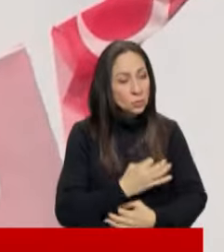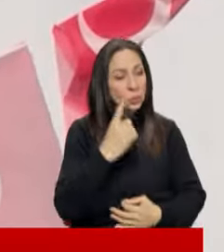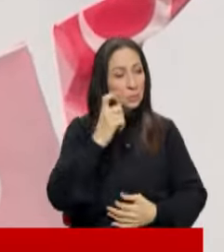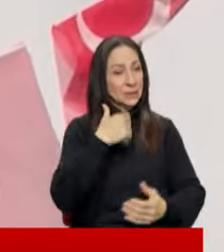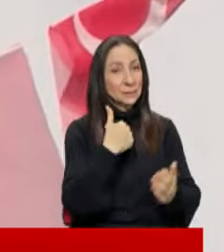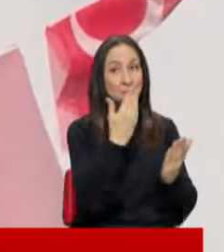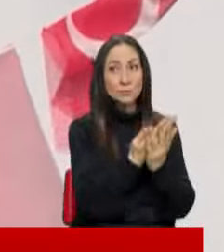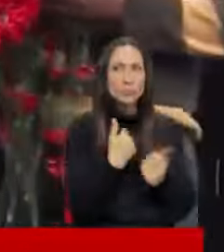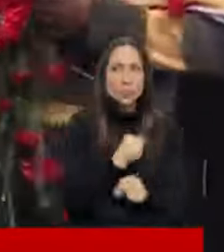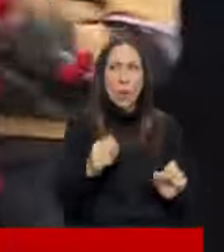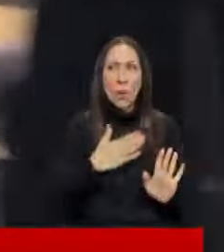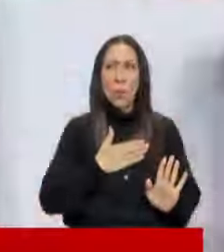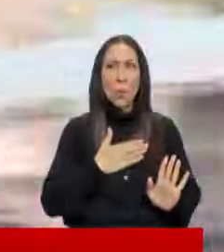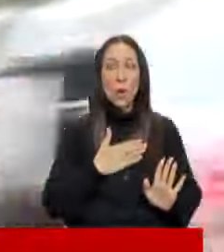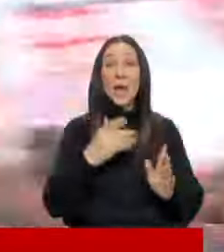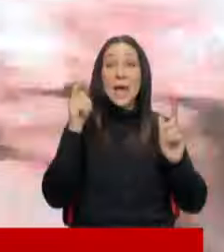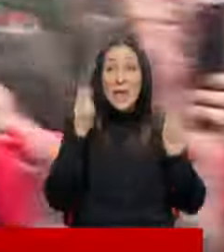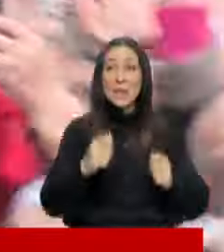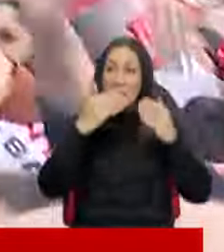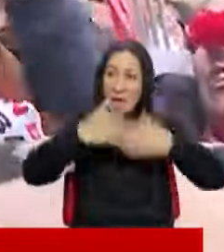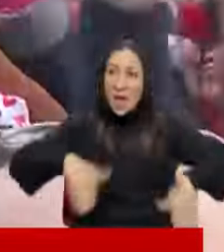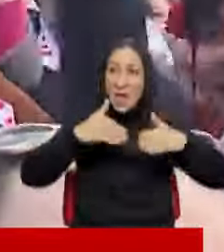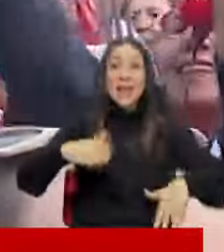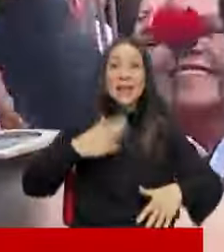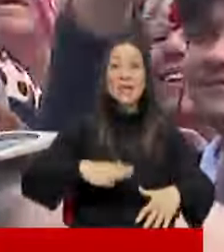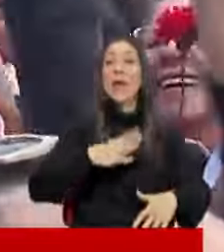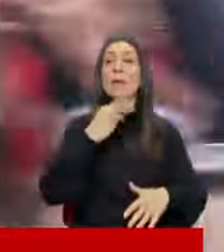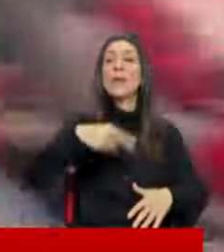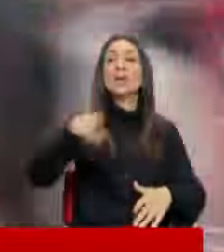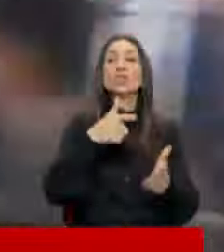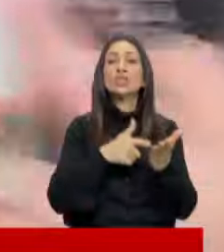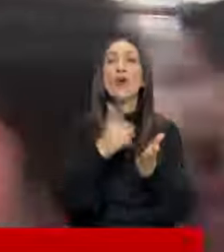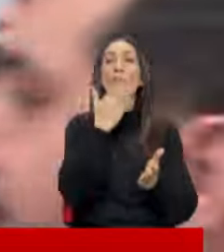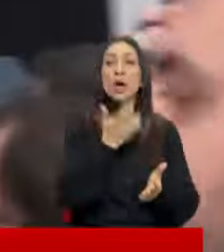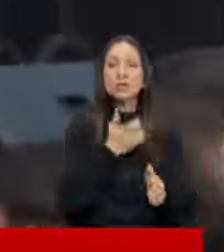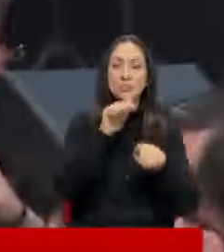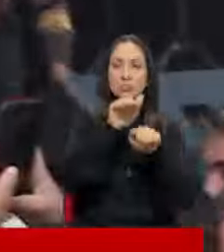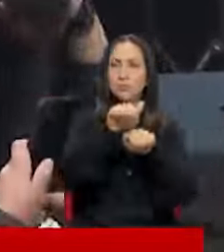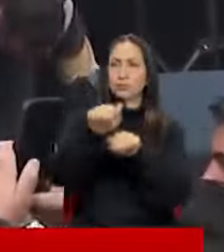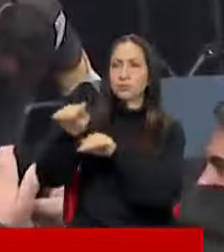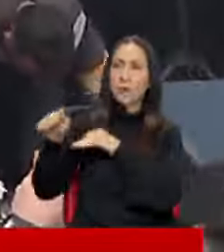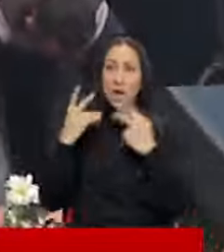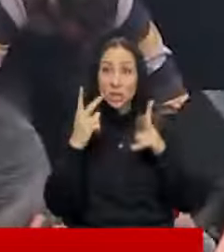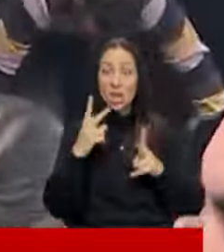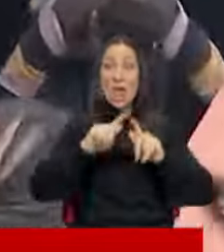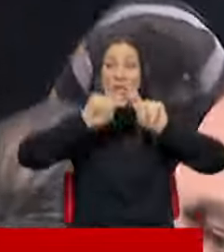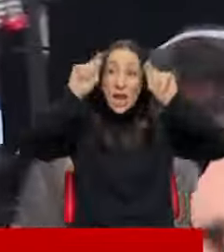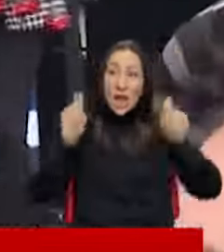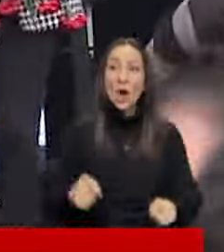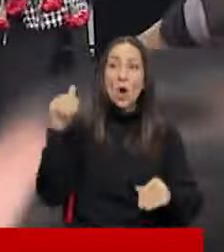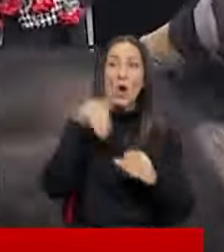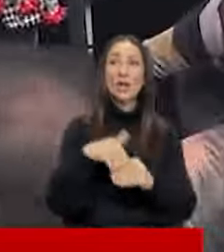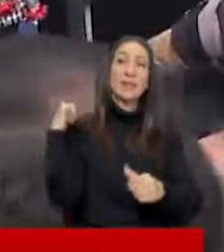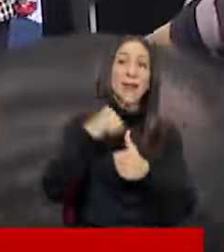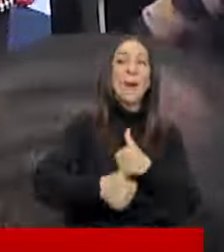gittim, bir yerim eksilmedi. Yavaş icraatlarının engellenmesine rağmen emekliden çiftçiye öğrenciye destek olduğunu açıkladı. Rekor oyla